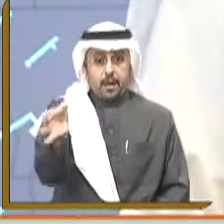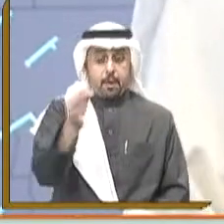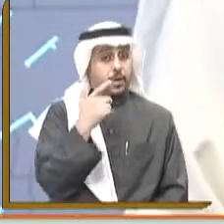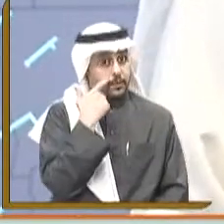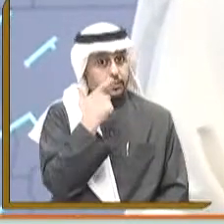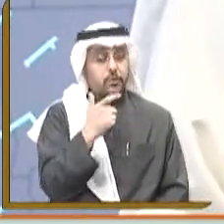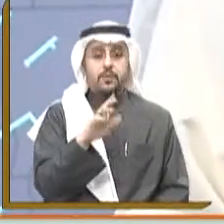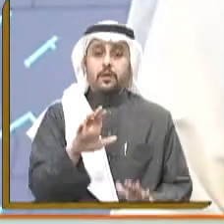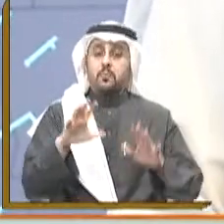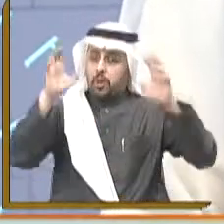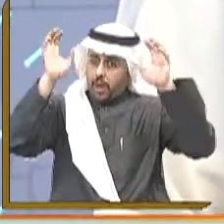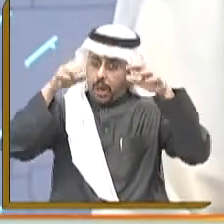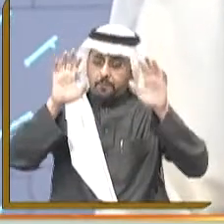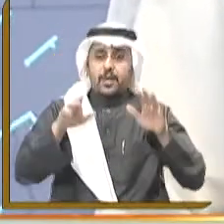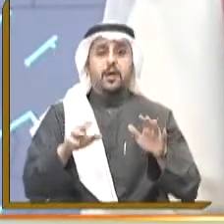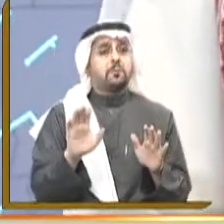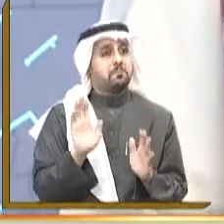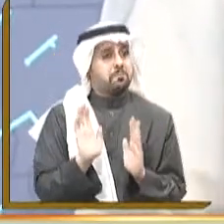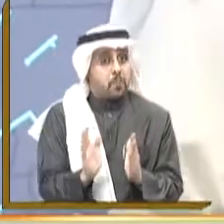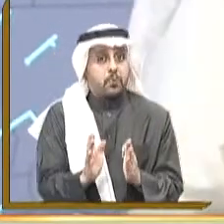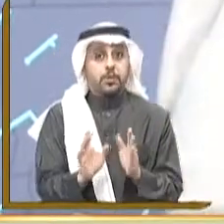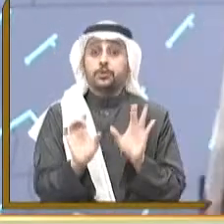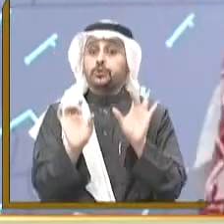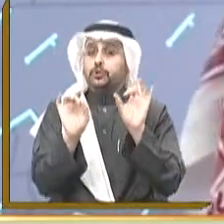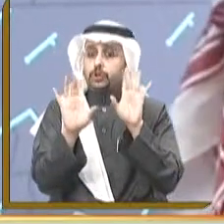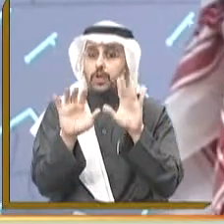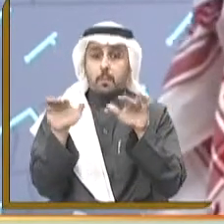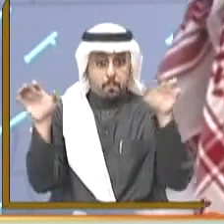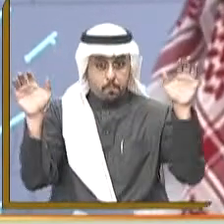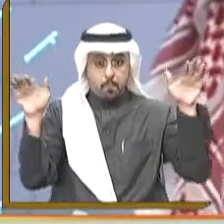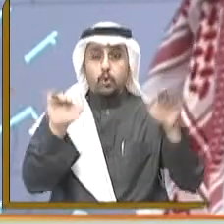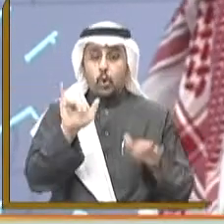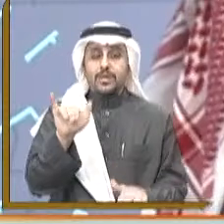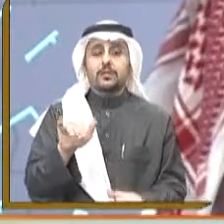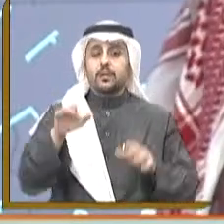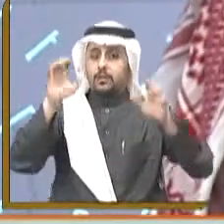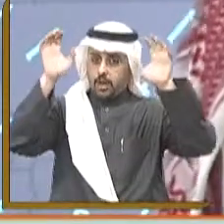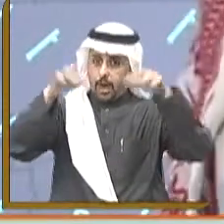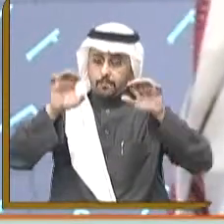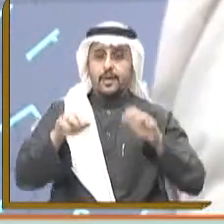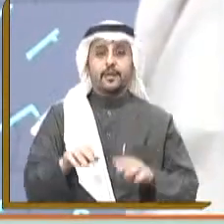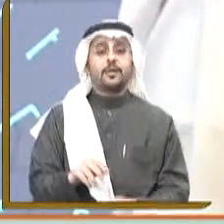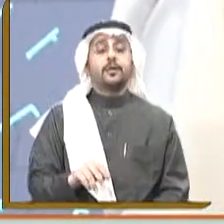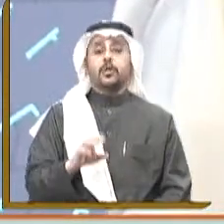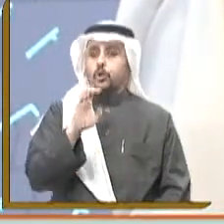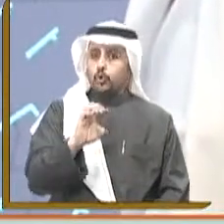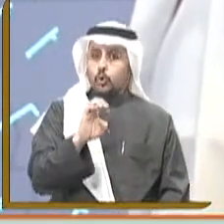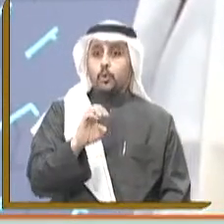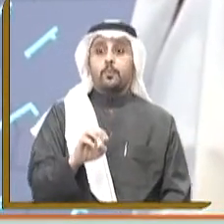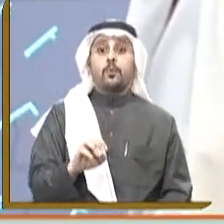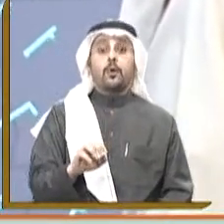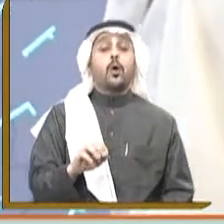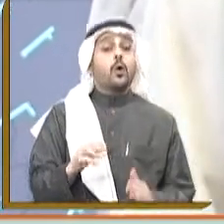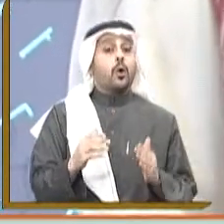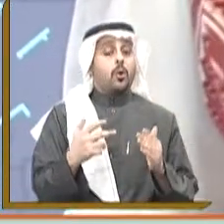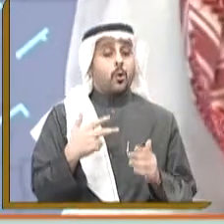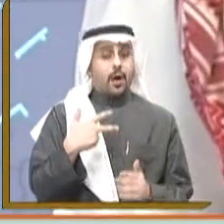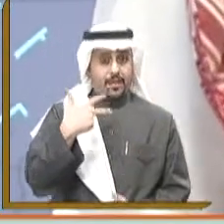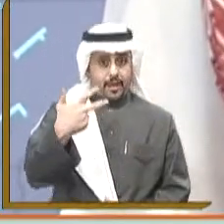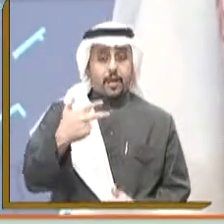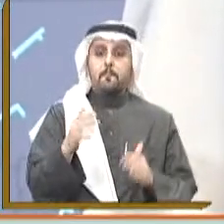أمطار متوسط في مجمله، ولكن كما ذكرنا تشتد غزارة الأمطار على السواحل الجنوبية من منطقة مكة